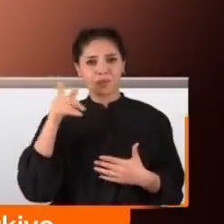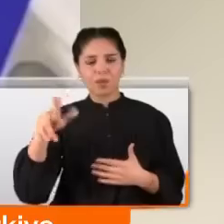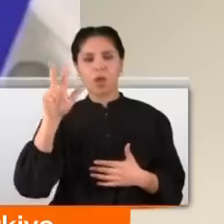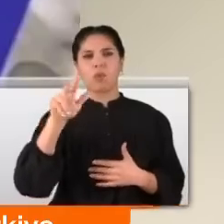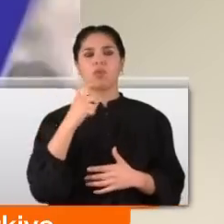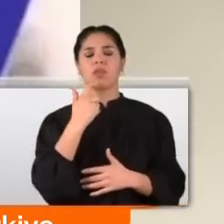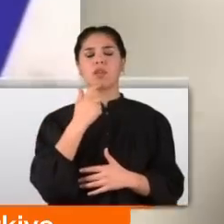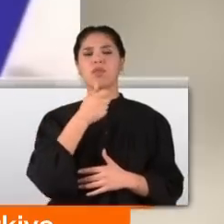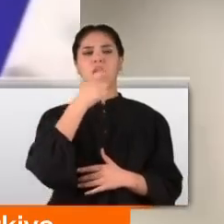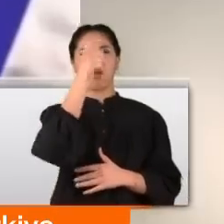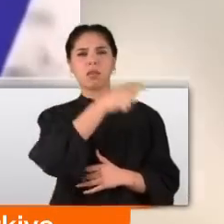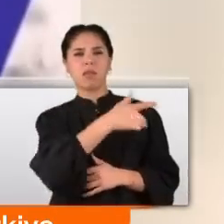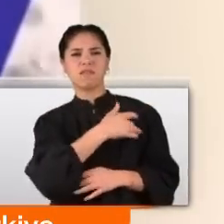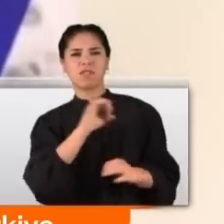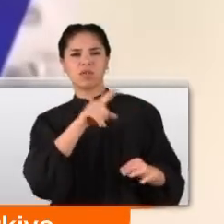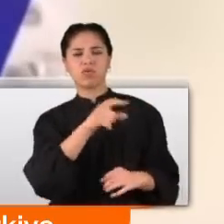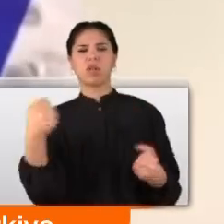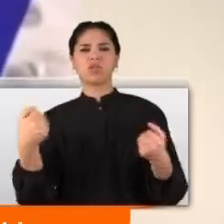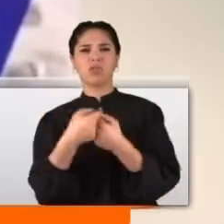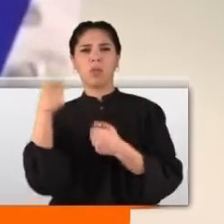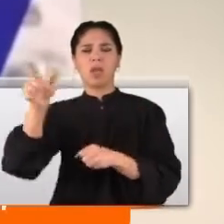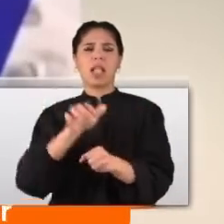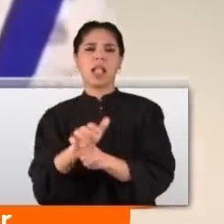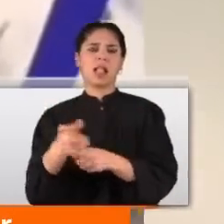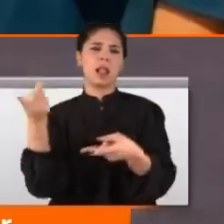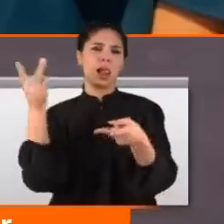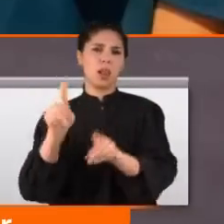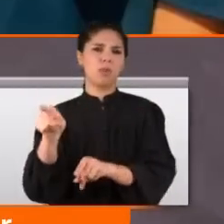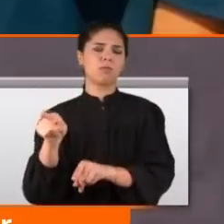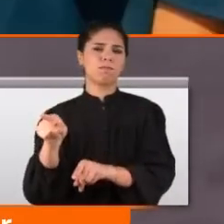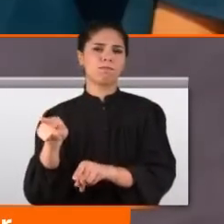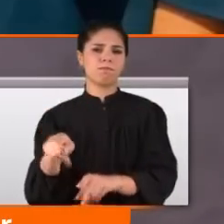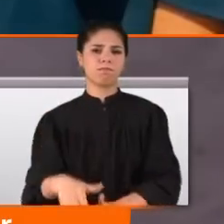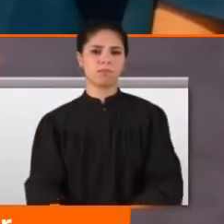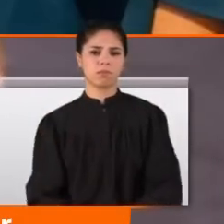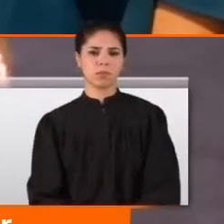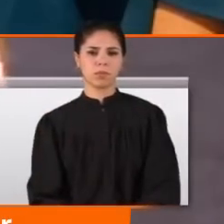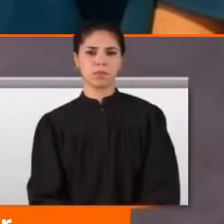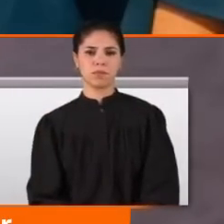33 yaşındaki o cani genç kadına çarpıp onu hayattan kopardı.